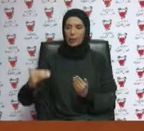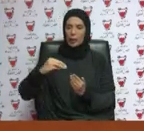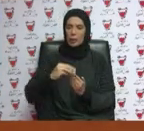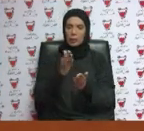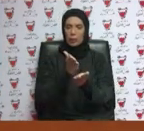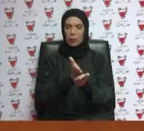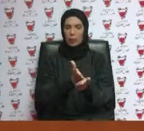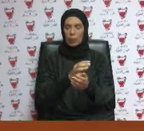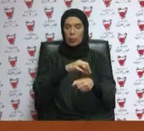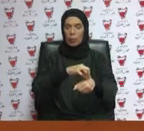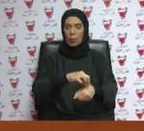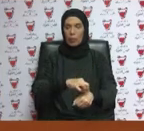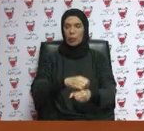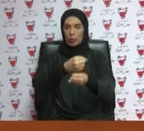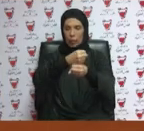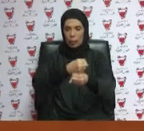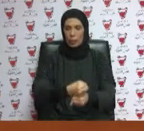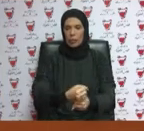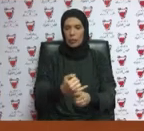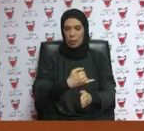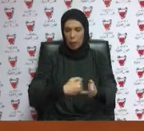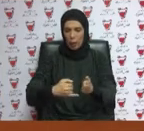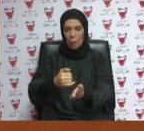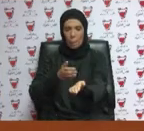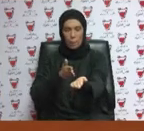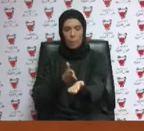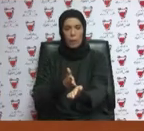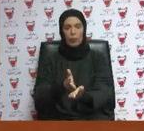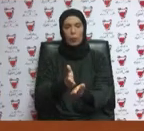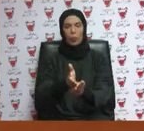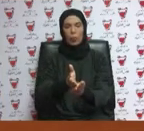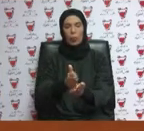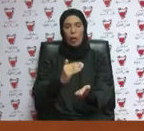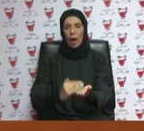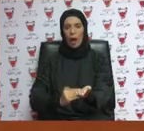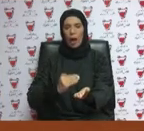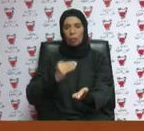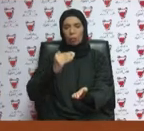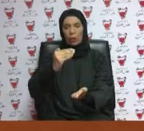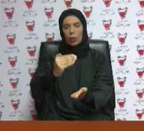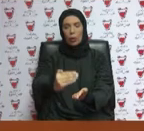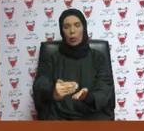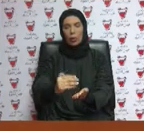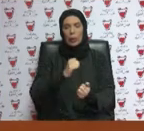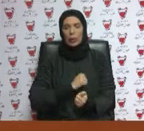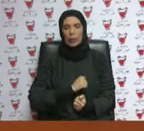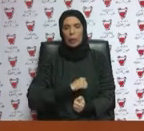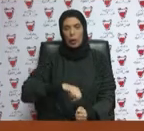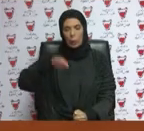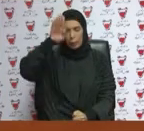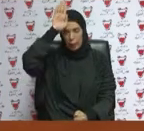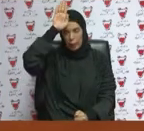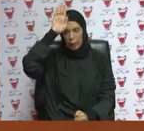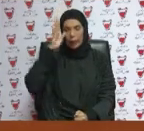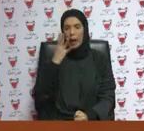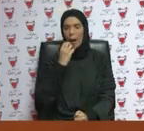الإنسان، بما يرسخ المبدأ والمنهج الذي خطه حضرة صاحب الجلالة الملك حمد بن